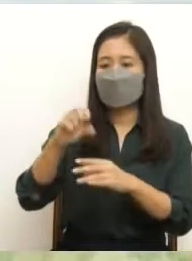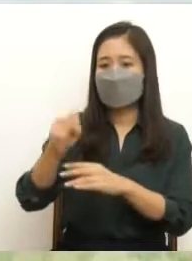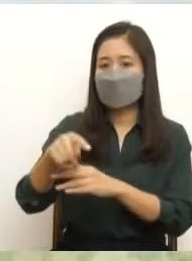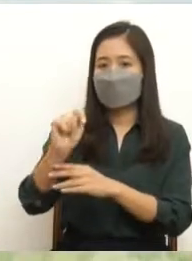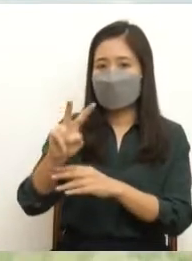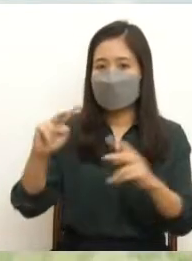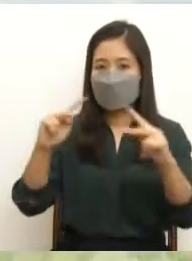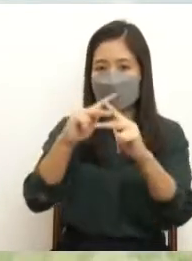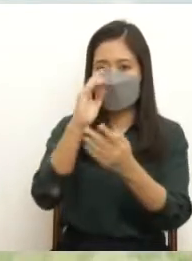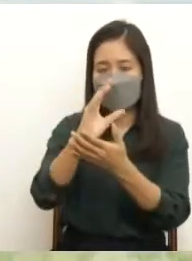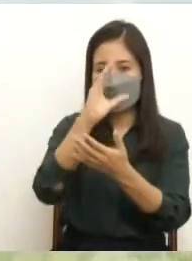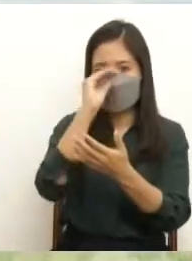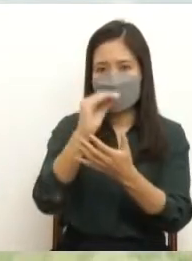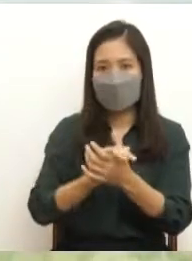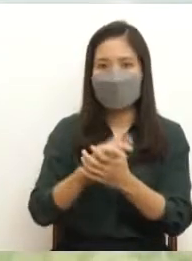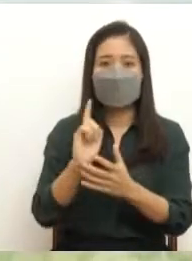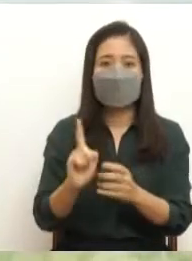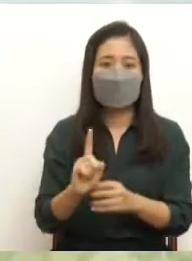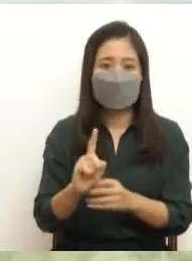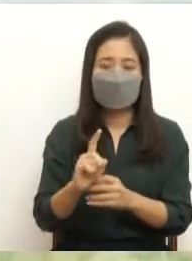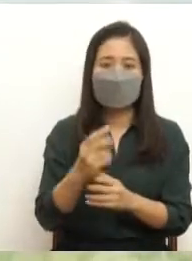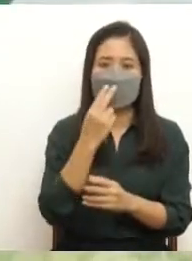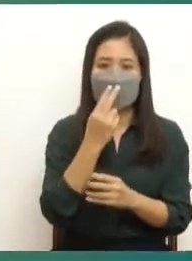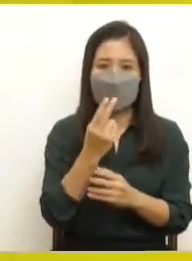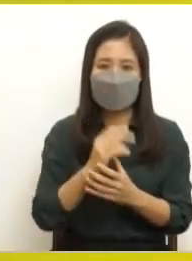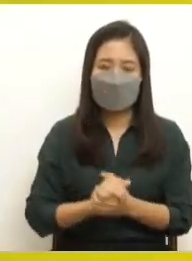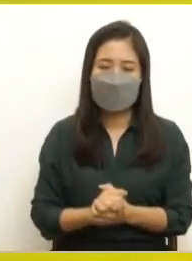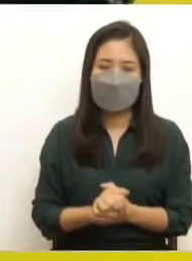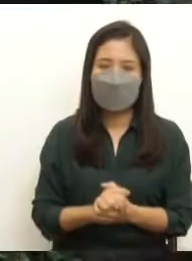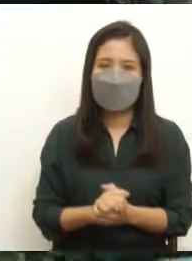าธิการจะเป็นอย่างไรนั้นเราไปติดตามรับชมกันค่ะ